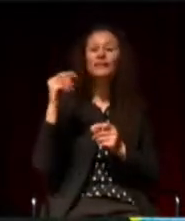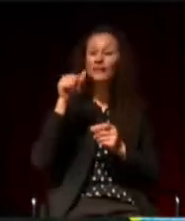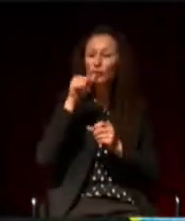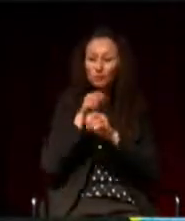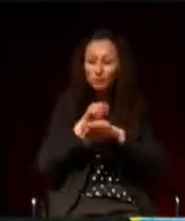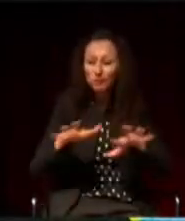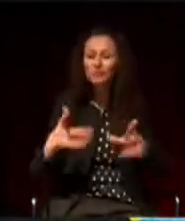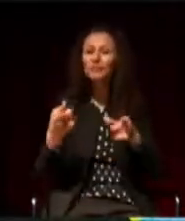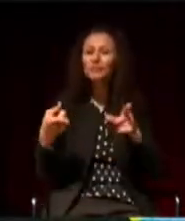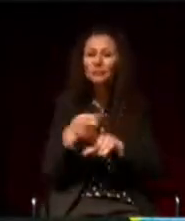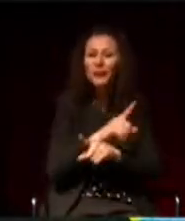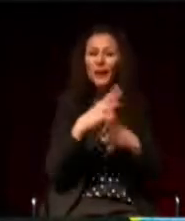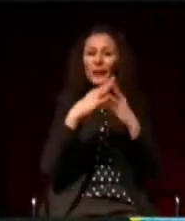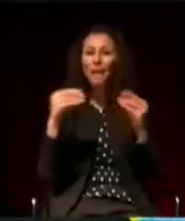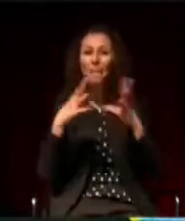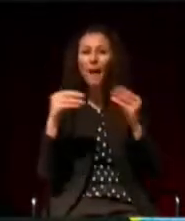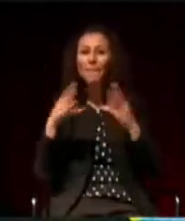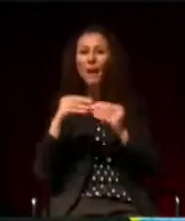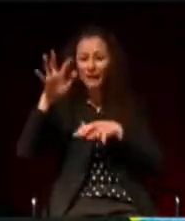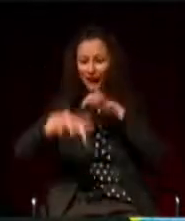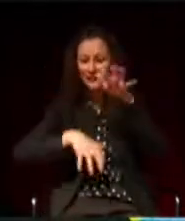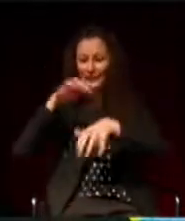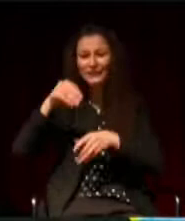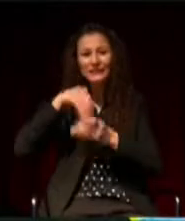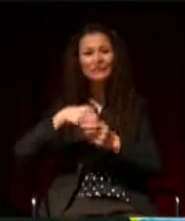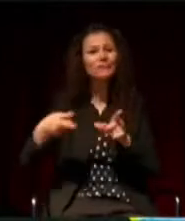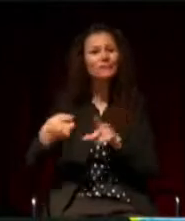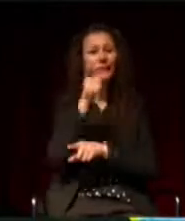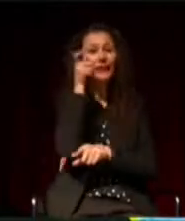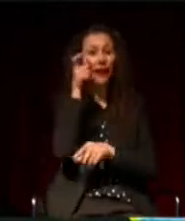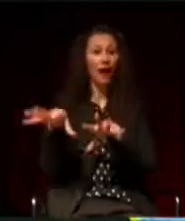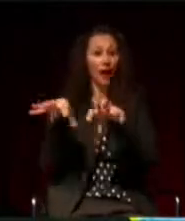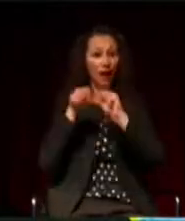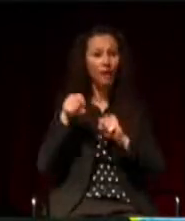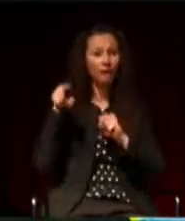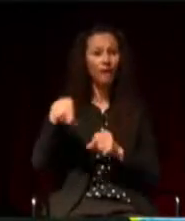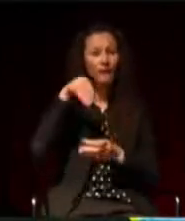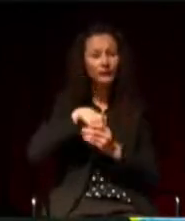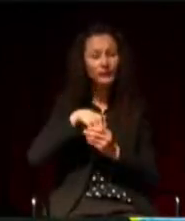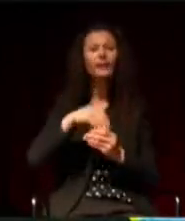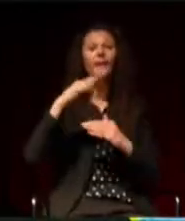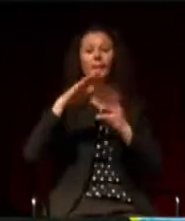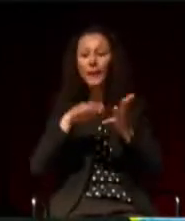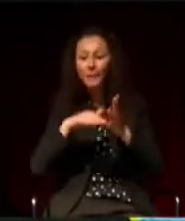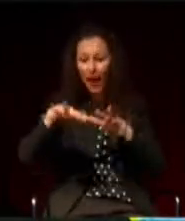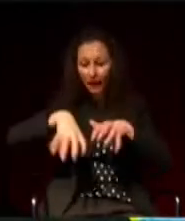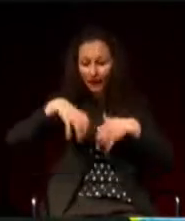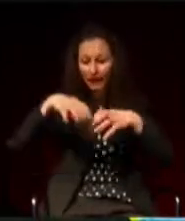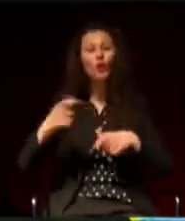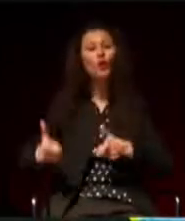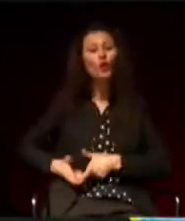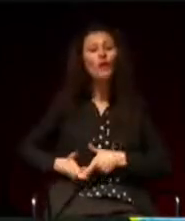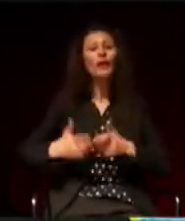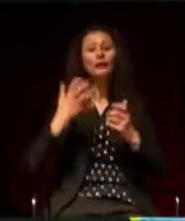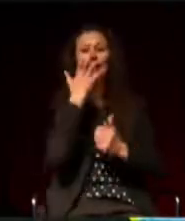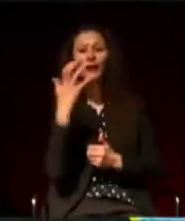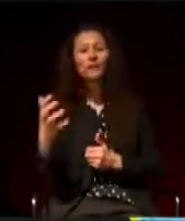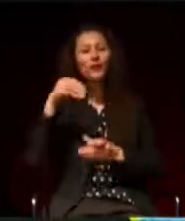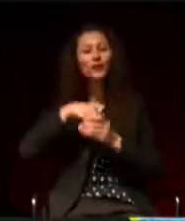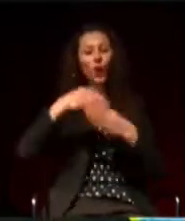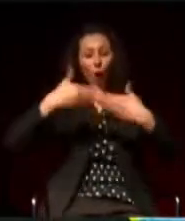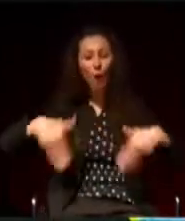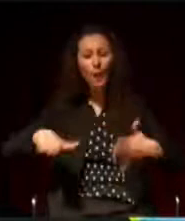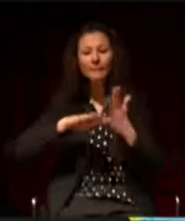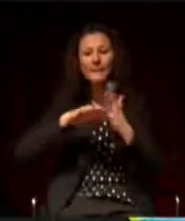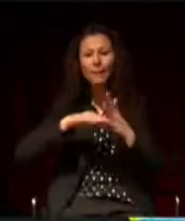sıvılaşma, stabilite kayıpları ile kazı genelgesi de dikkate alınarak temel kazısında güvenliği sağlayacak ve alınacak önlemleri